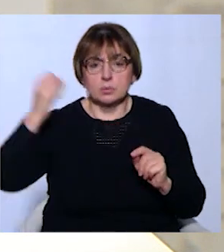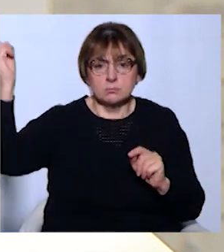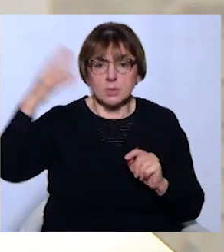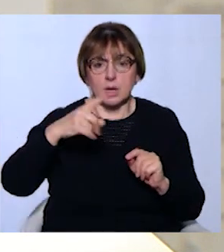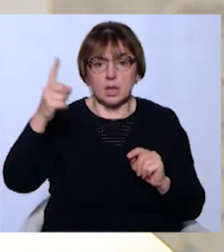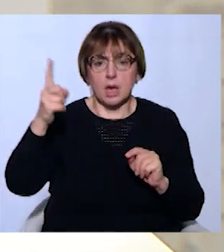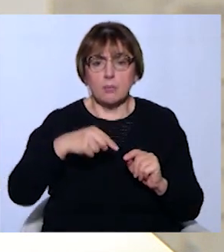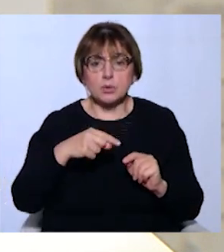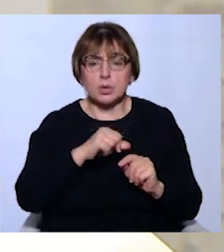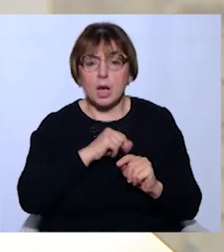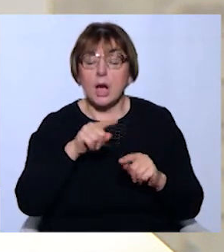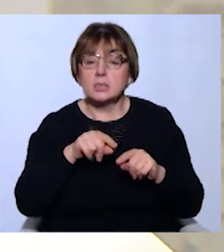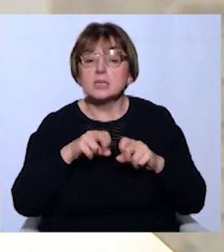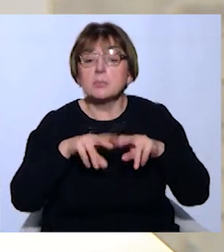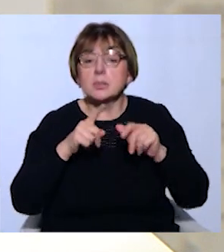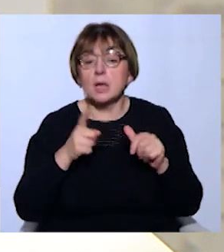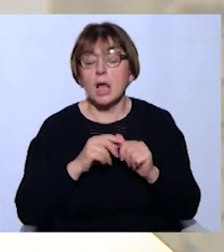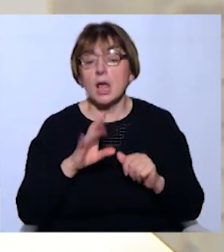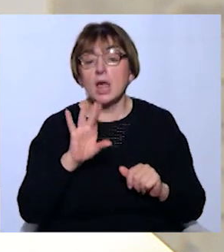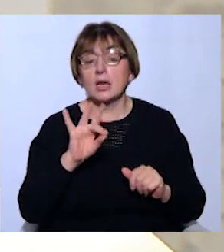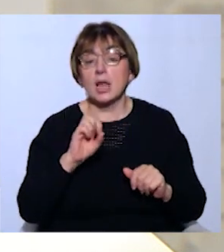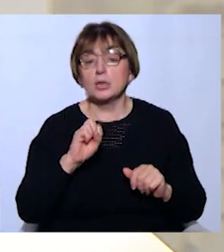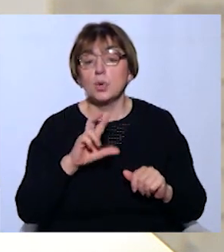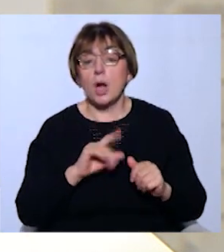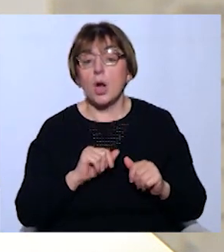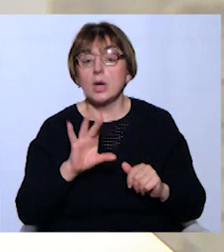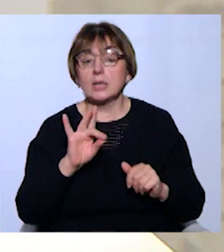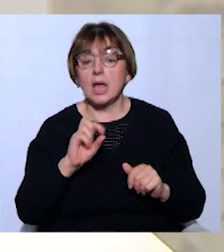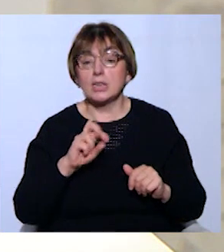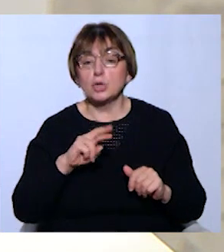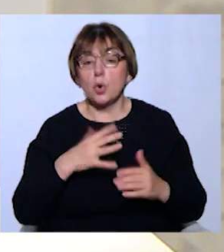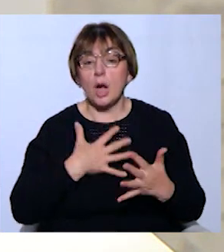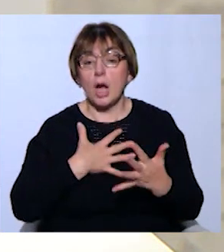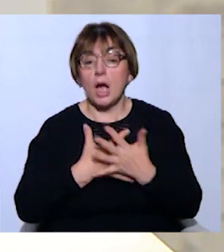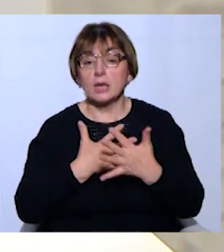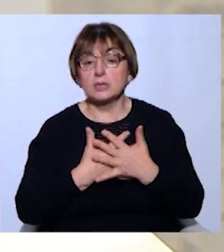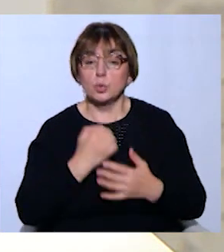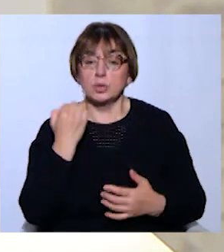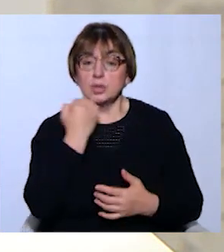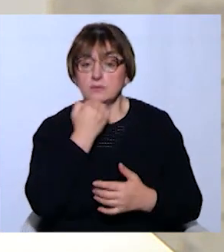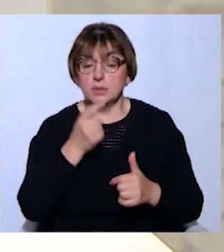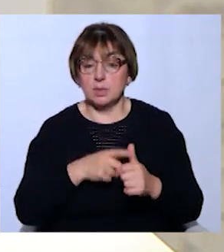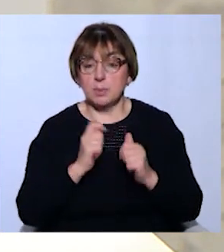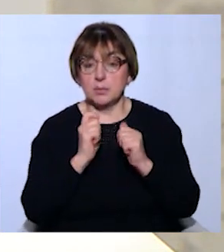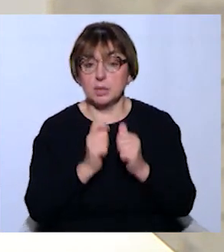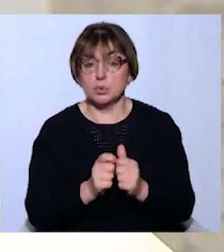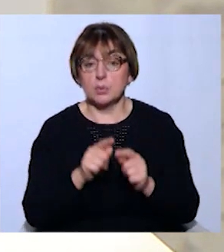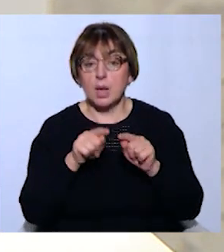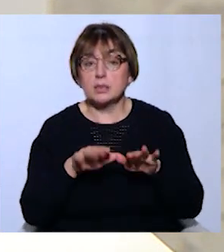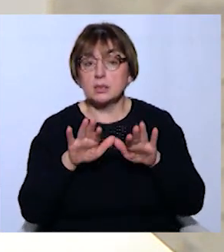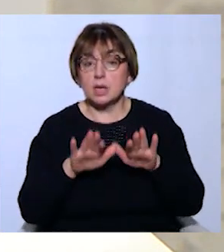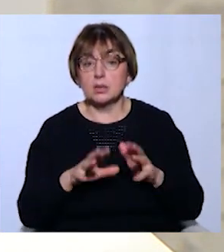ეწოდება რადიოაქტიური ნივთიერებები. ესე იგი რადიოაქტიური ნივთიერებები ეწოდება მათ. ასეთი